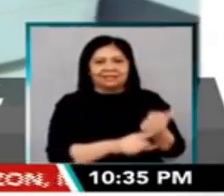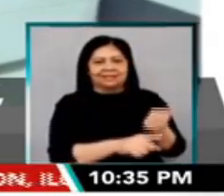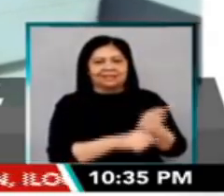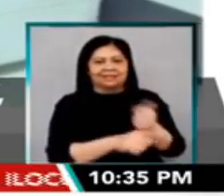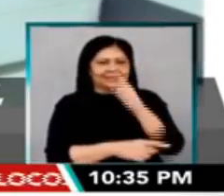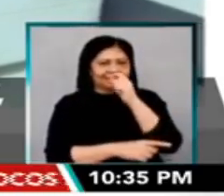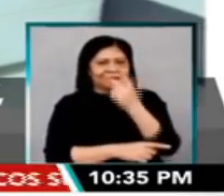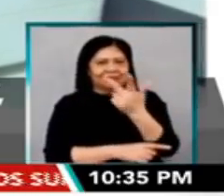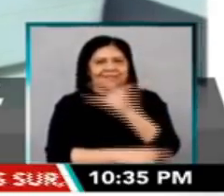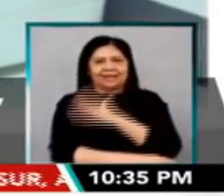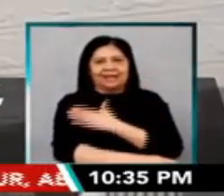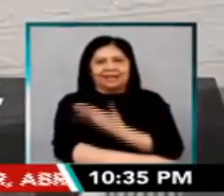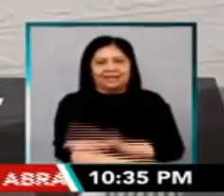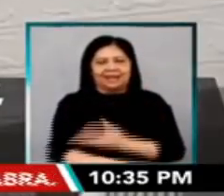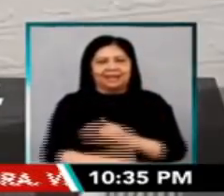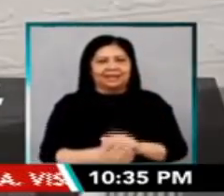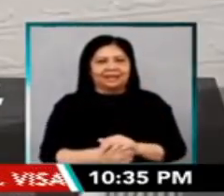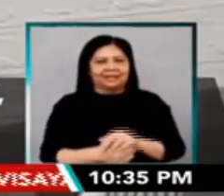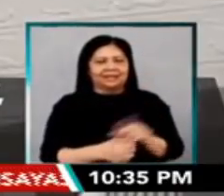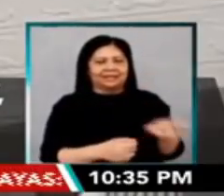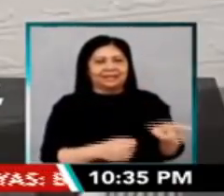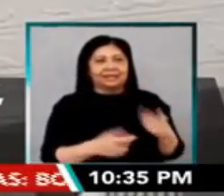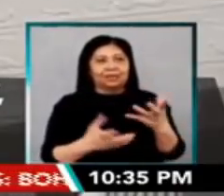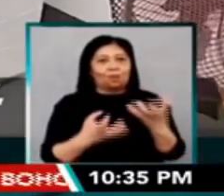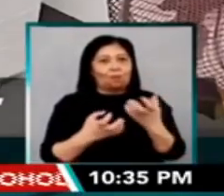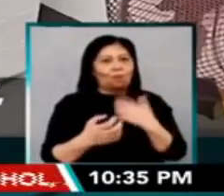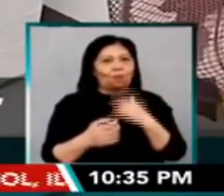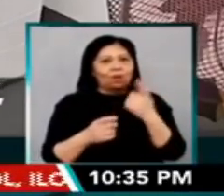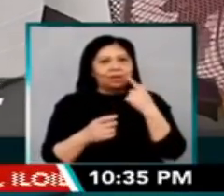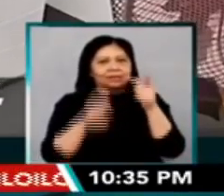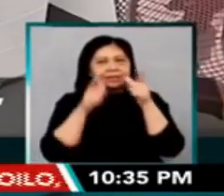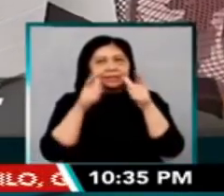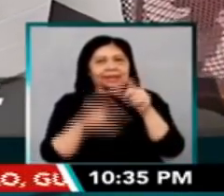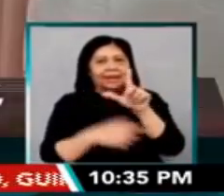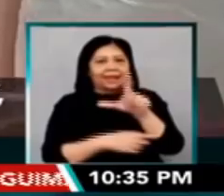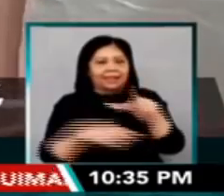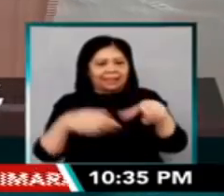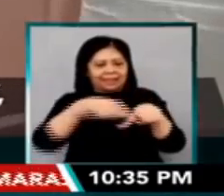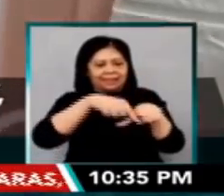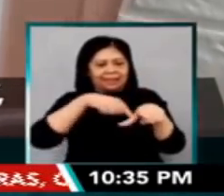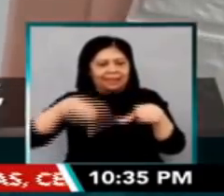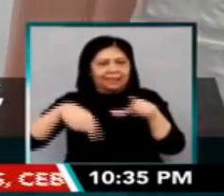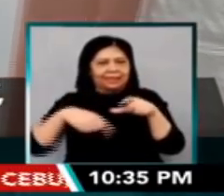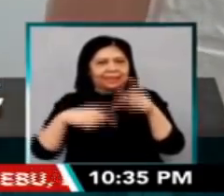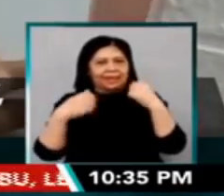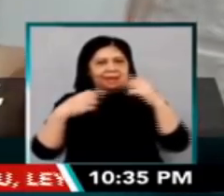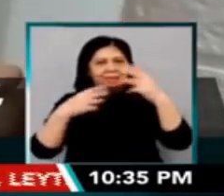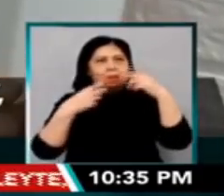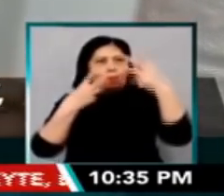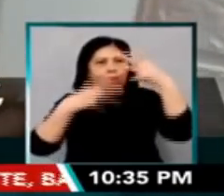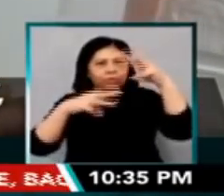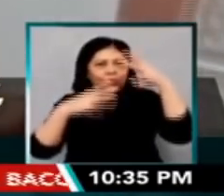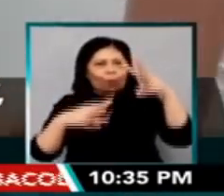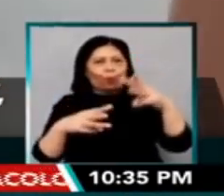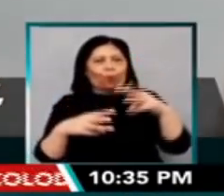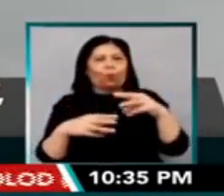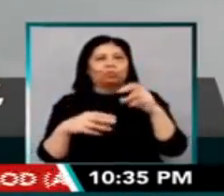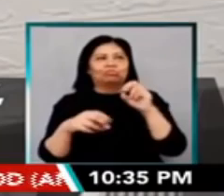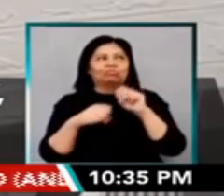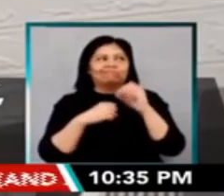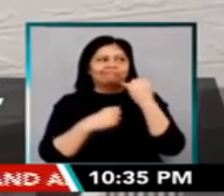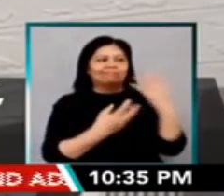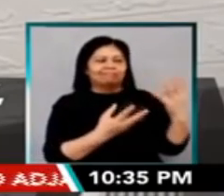anak. Ang napili niya is yung parang naka-L-shape siya. Tapos may window daw. Kaya yun po ang inano